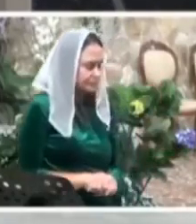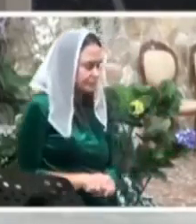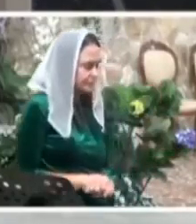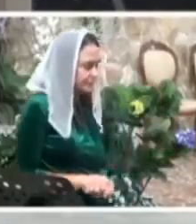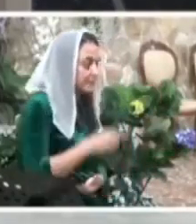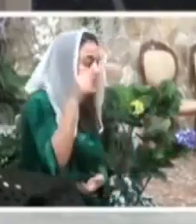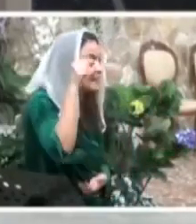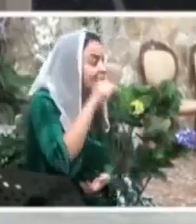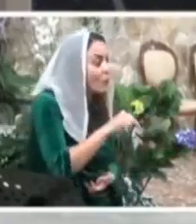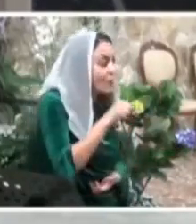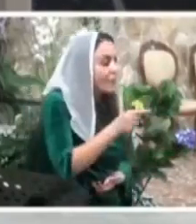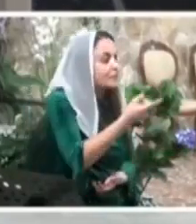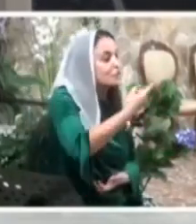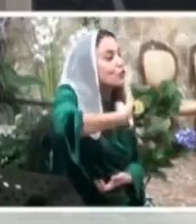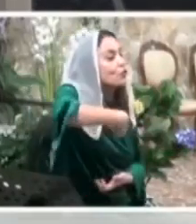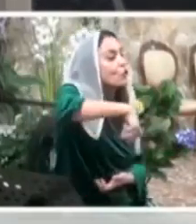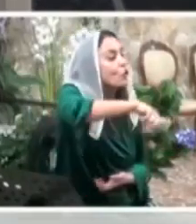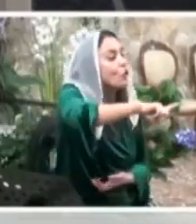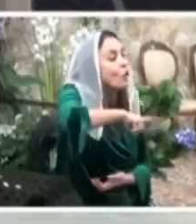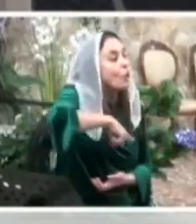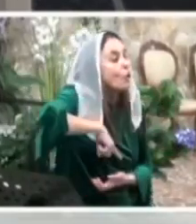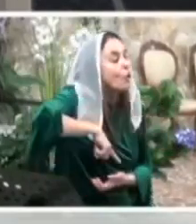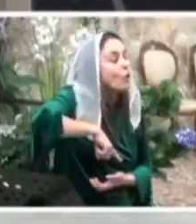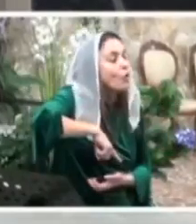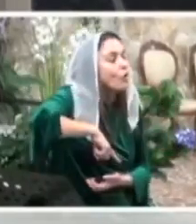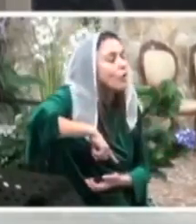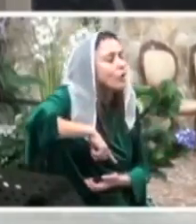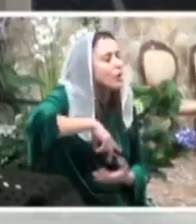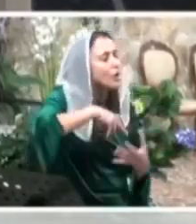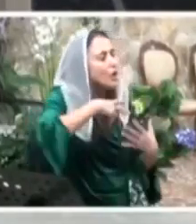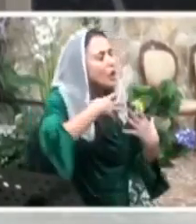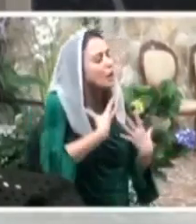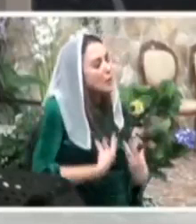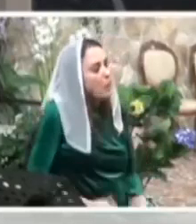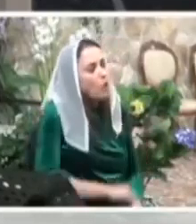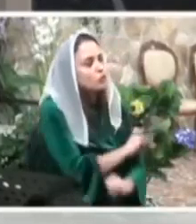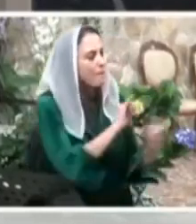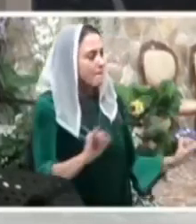Da questo non dobbiamo mai riposarci,